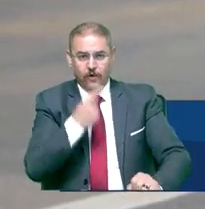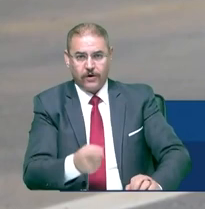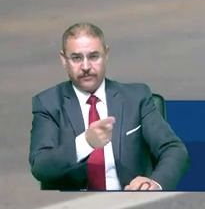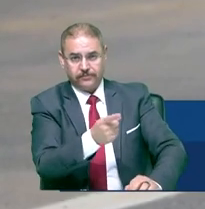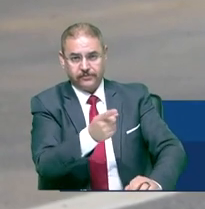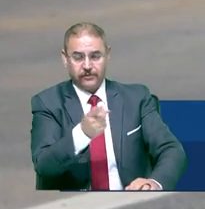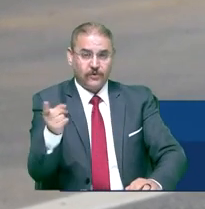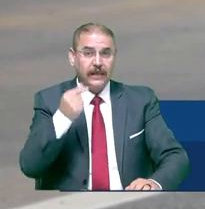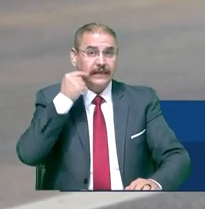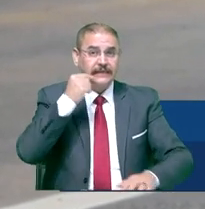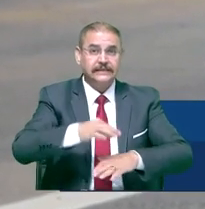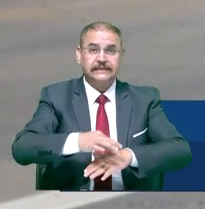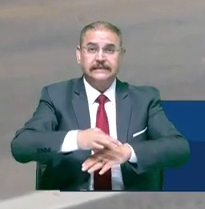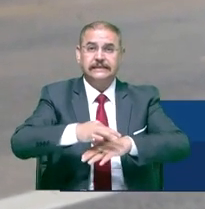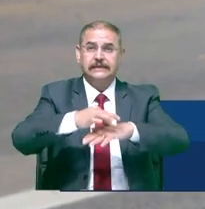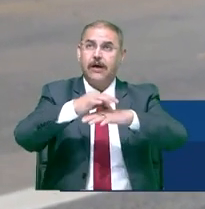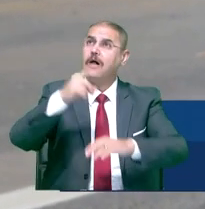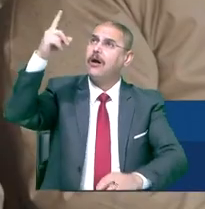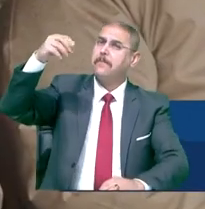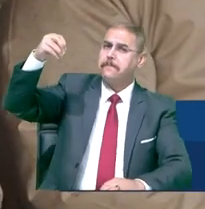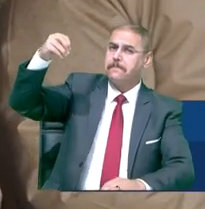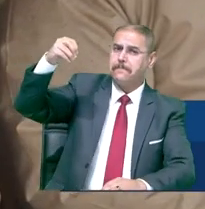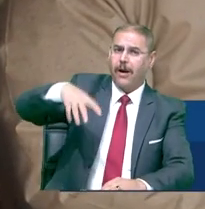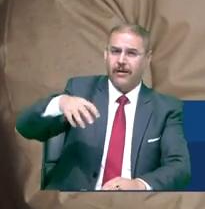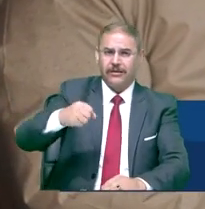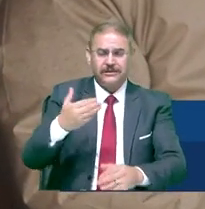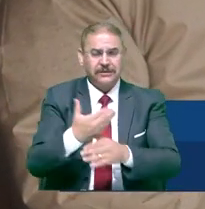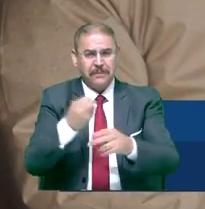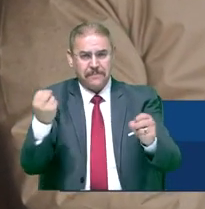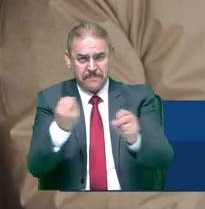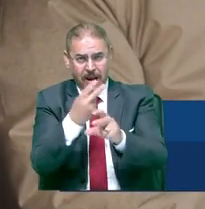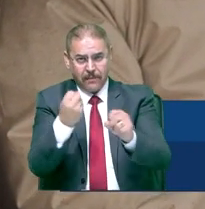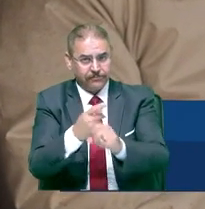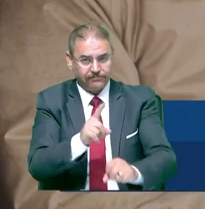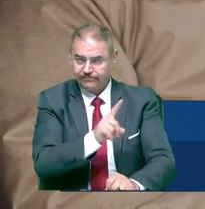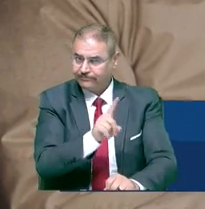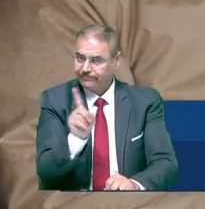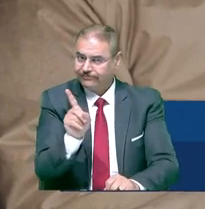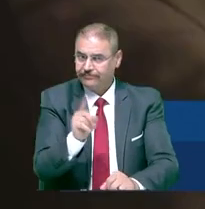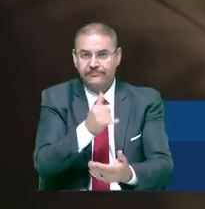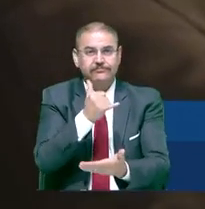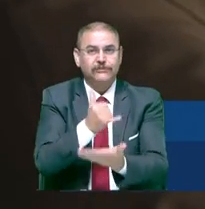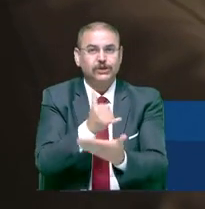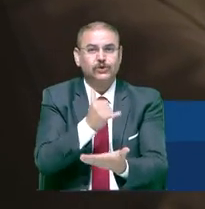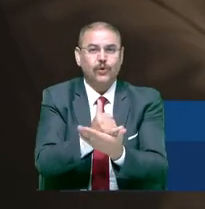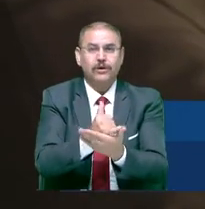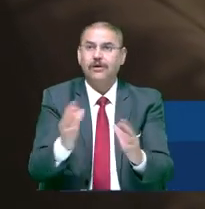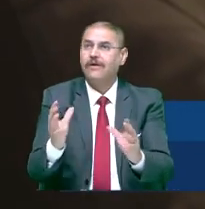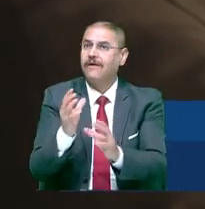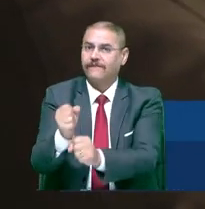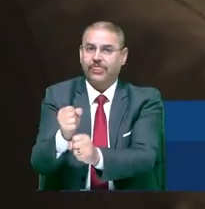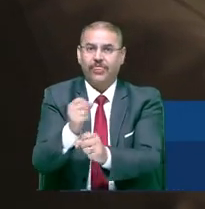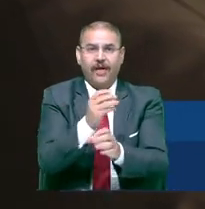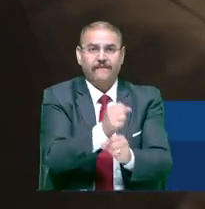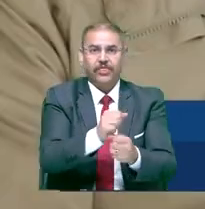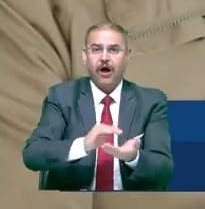ان الانسان لم يخلق عبثا وانما خلقه الله وكرمه وحمله مسؤوليته عماره الارض بالحفاظ على